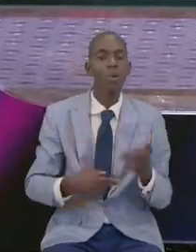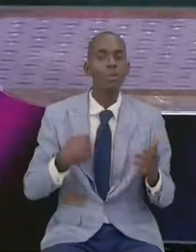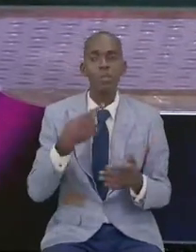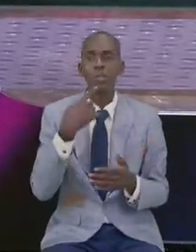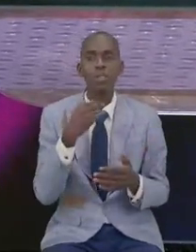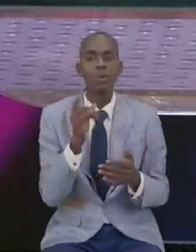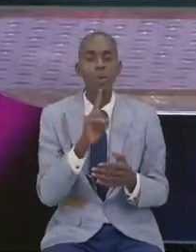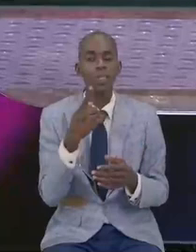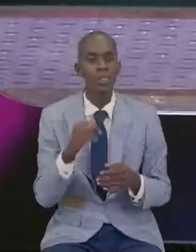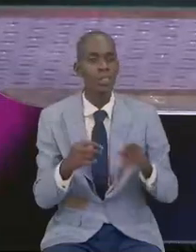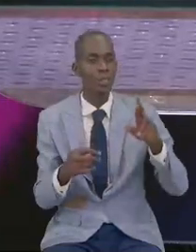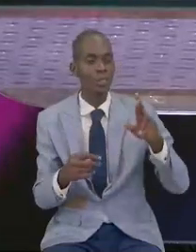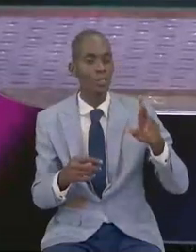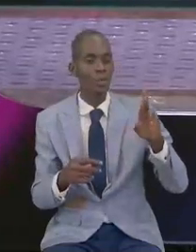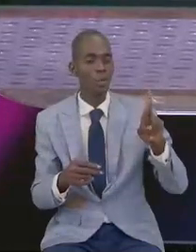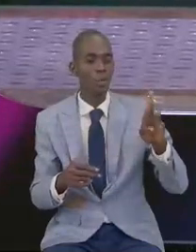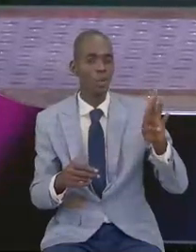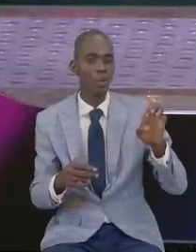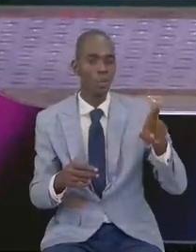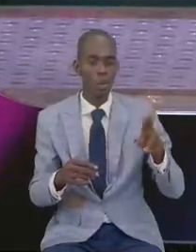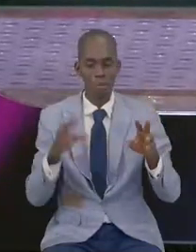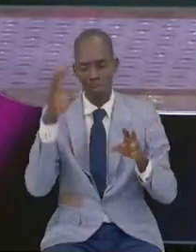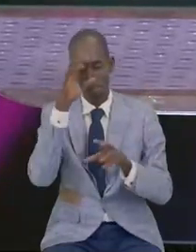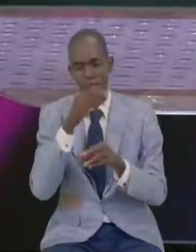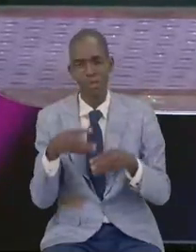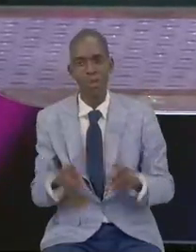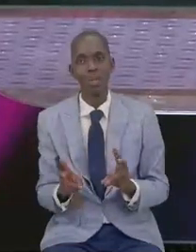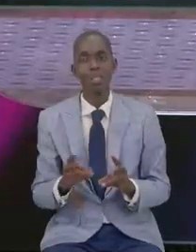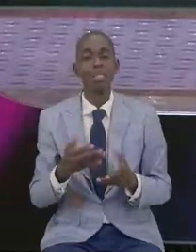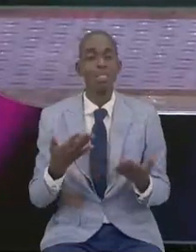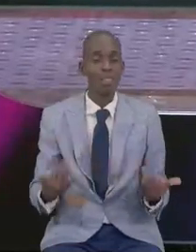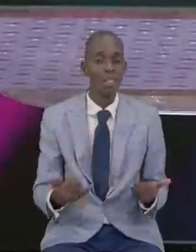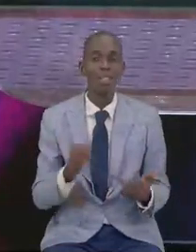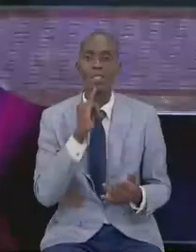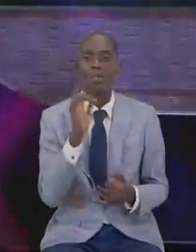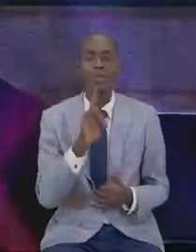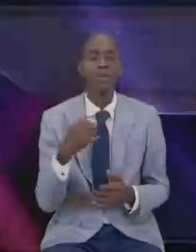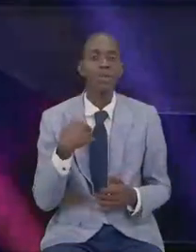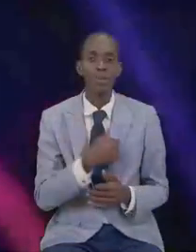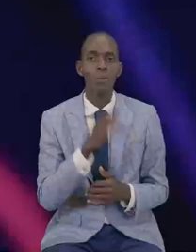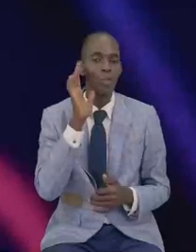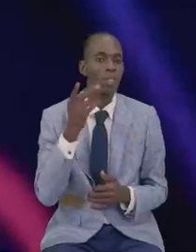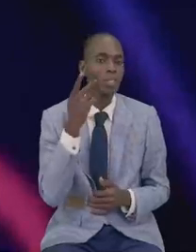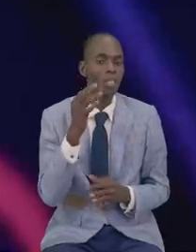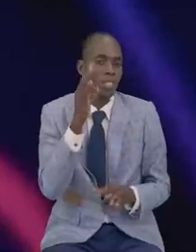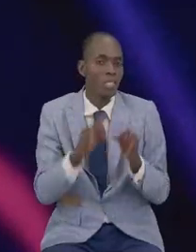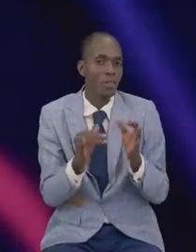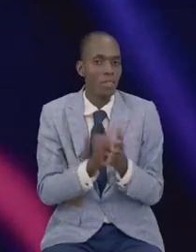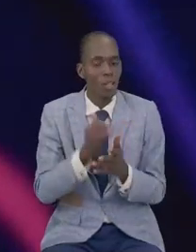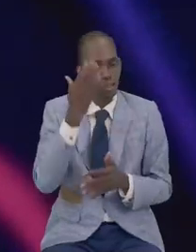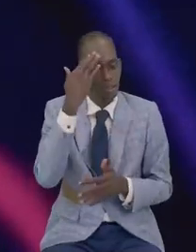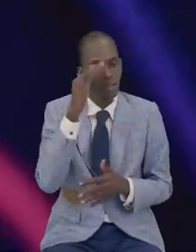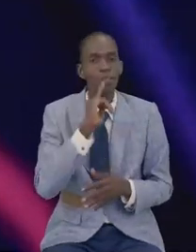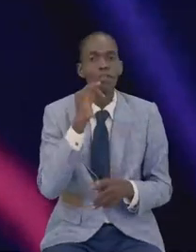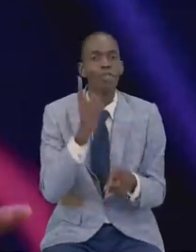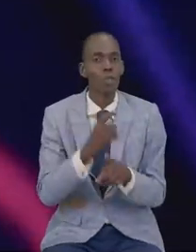voici là où le larron, le voleur, perd sa voix. Ainsi, ici, il y a quelqu'un